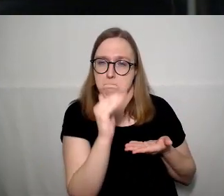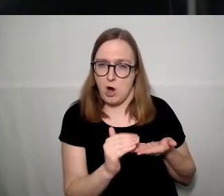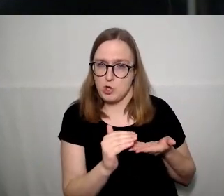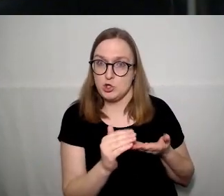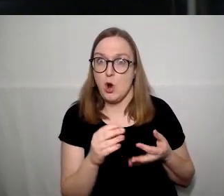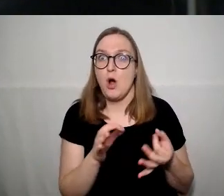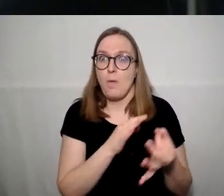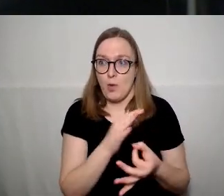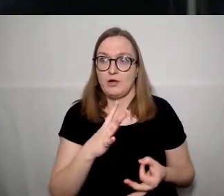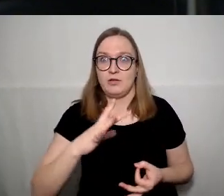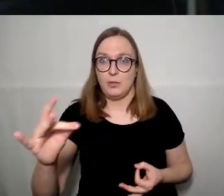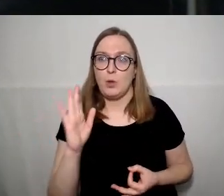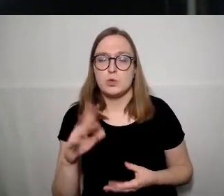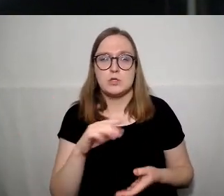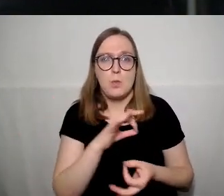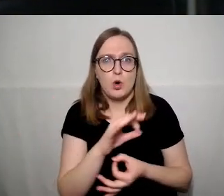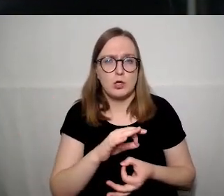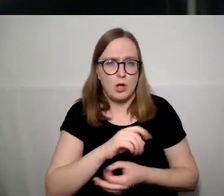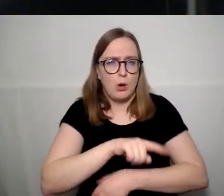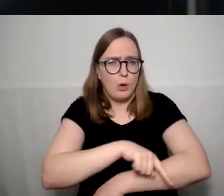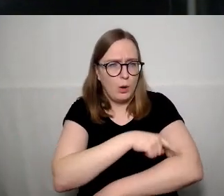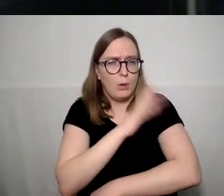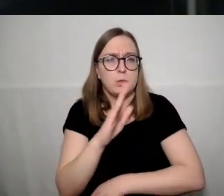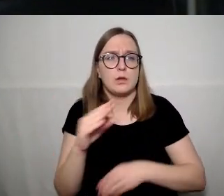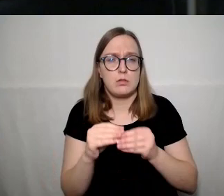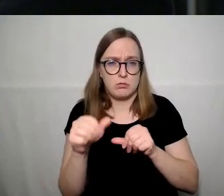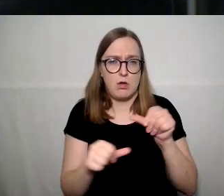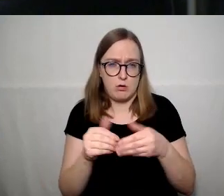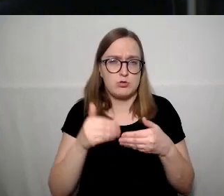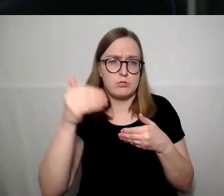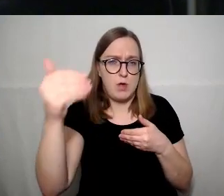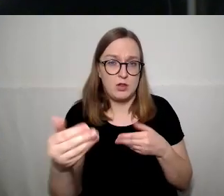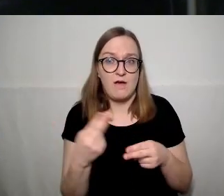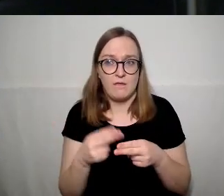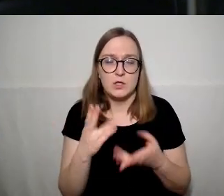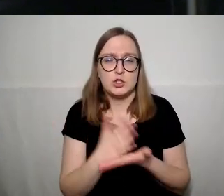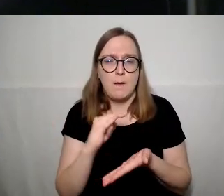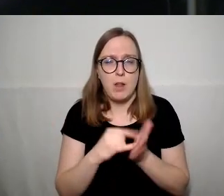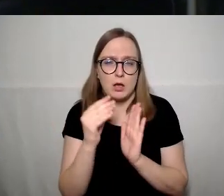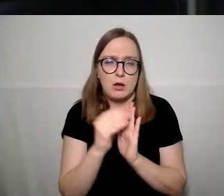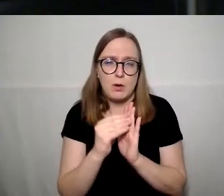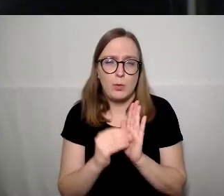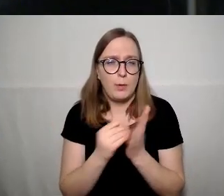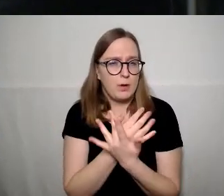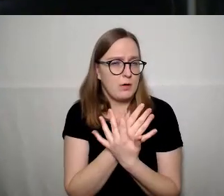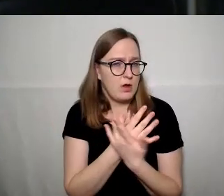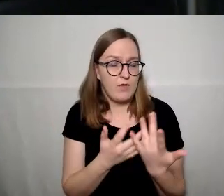jisai numatytas 10 metų, jisai numato kompleksą veiksmų, kurie